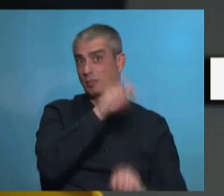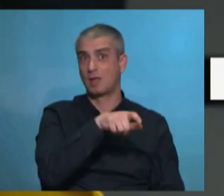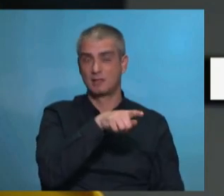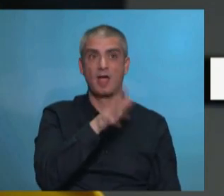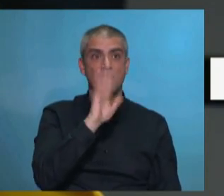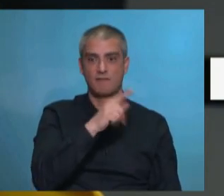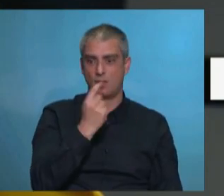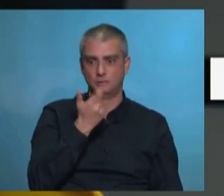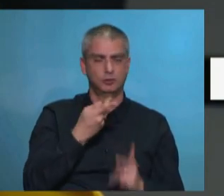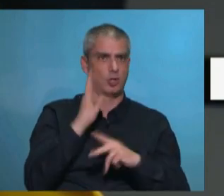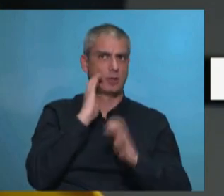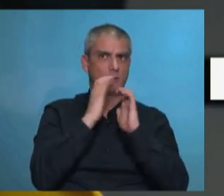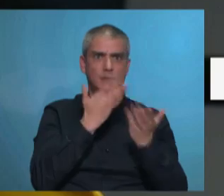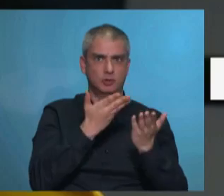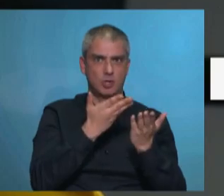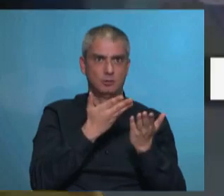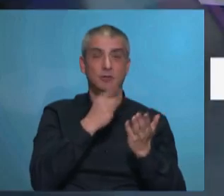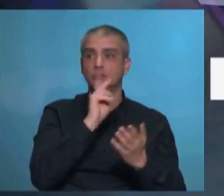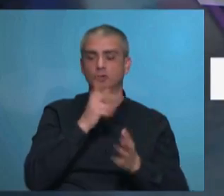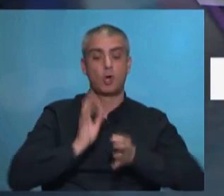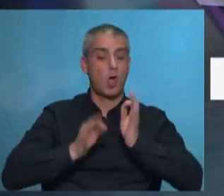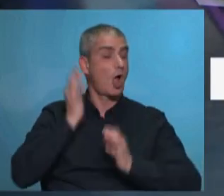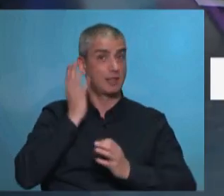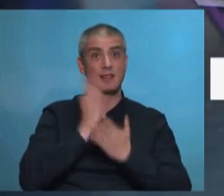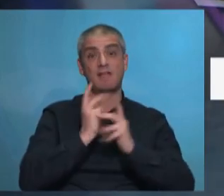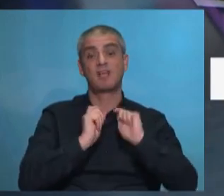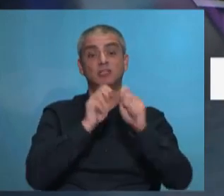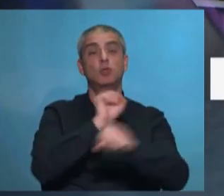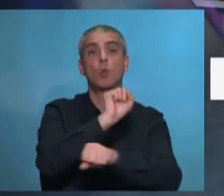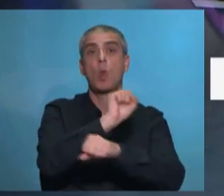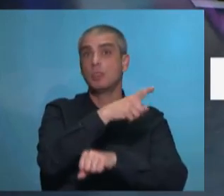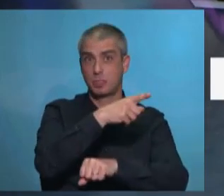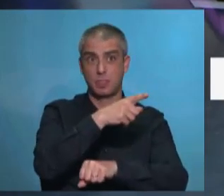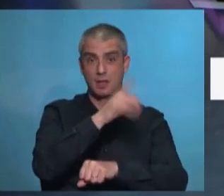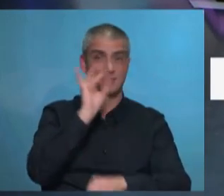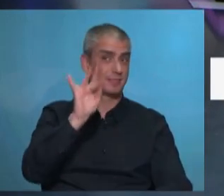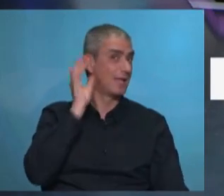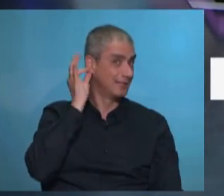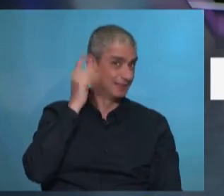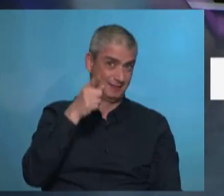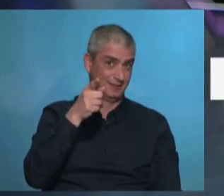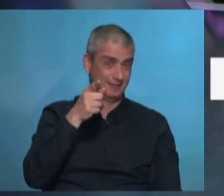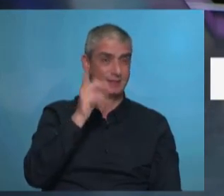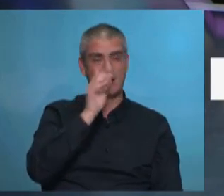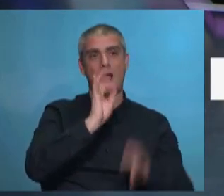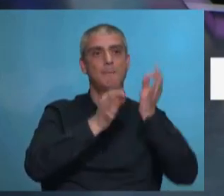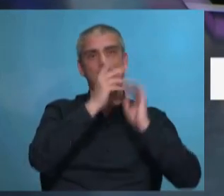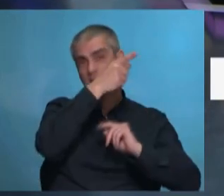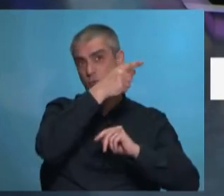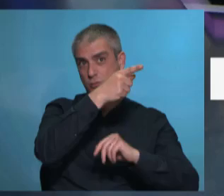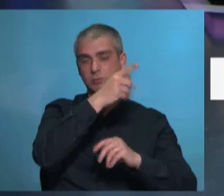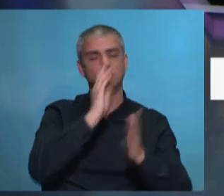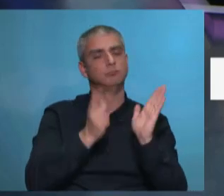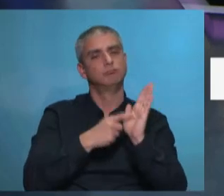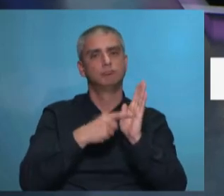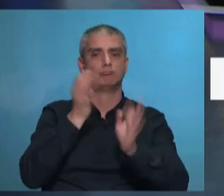חורג מהמתקפה התקשורתית, כי כמו שציינת, יש עורך דין שהגיש תלונה נגד סעיד לפרקליטות שם בקווייט, בדרישה להעמיד